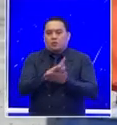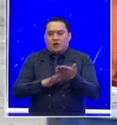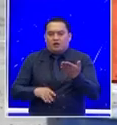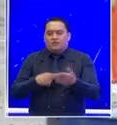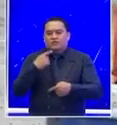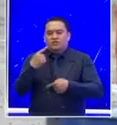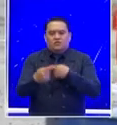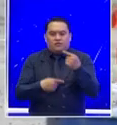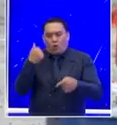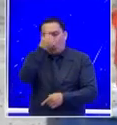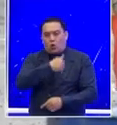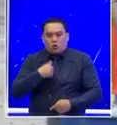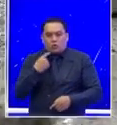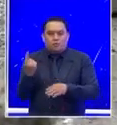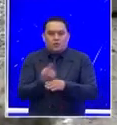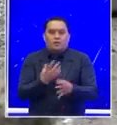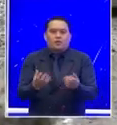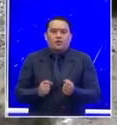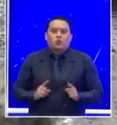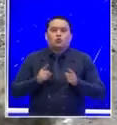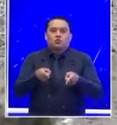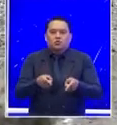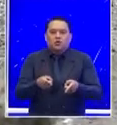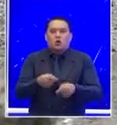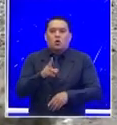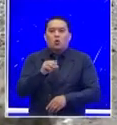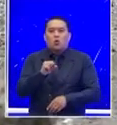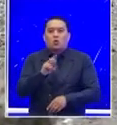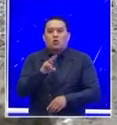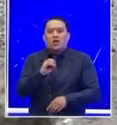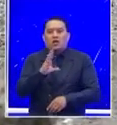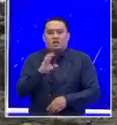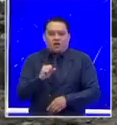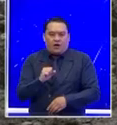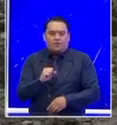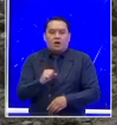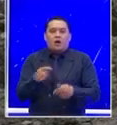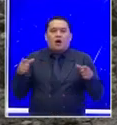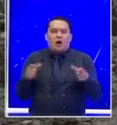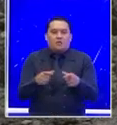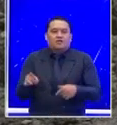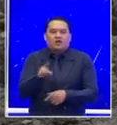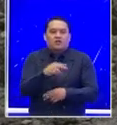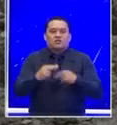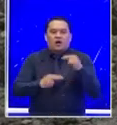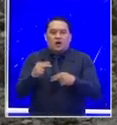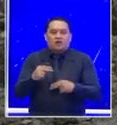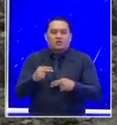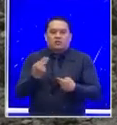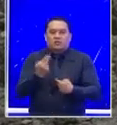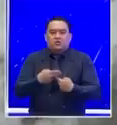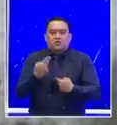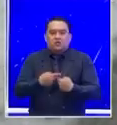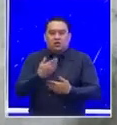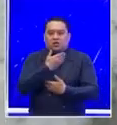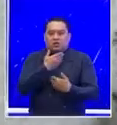в течение всего года. Первыми принялись за участки на улицах Кунаева и Аблайхана. Карантин, объявленный в регионе, для строителей не помеха. Данный